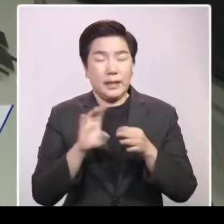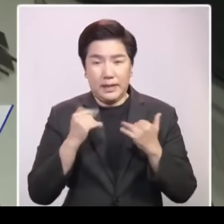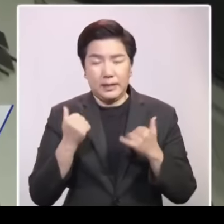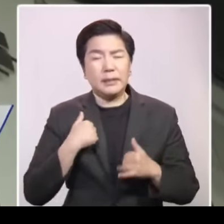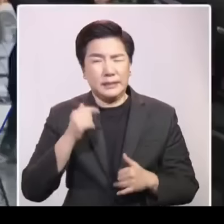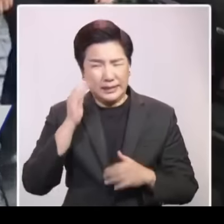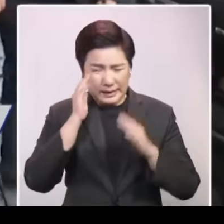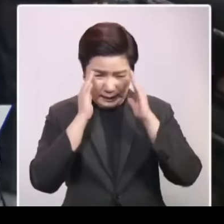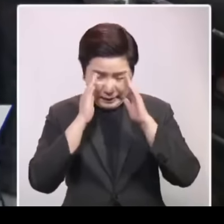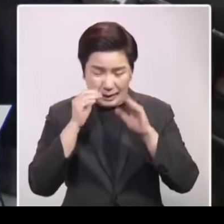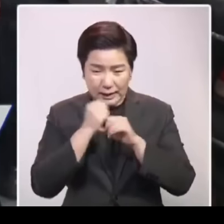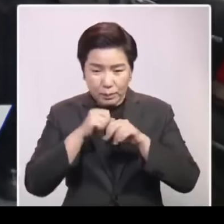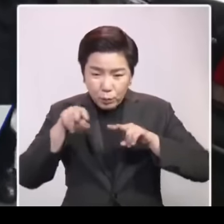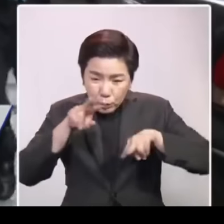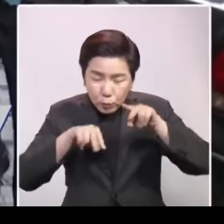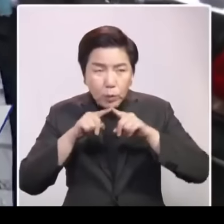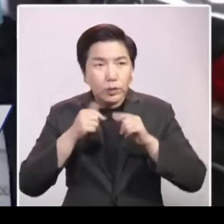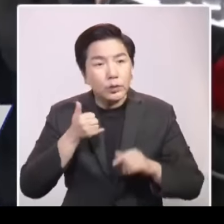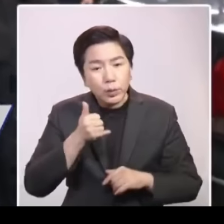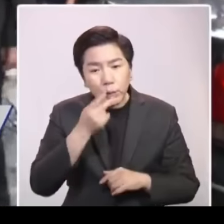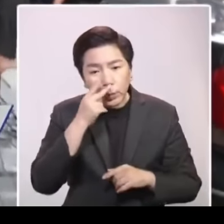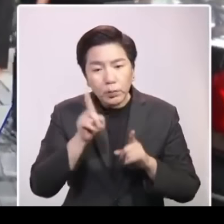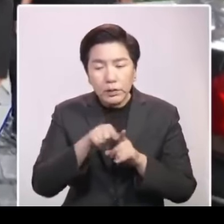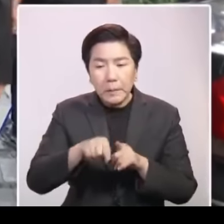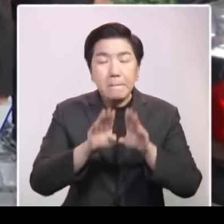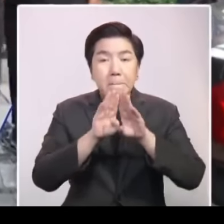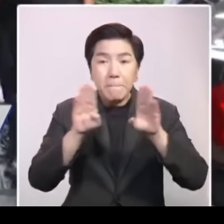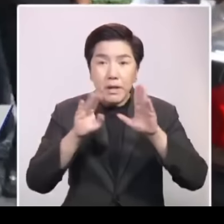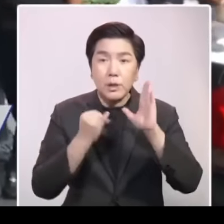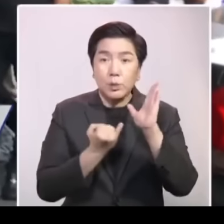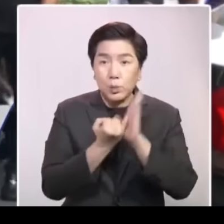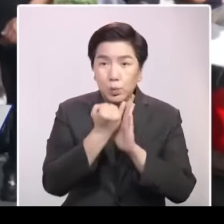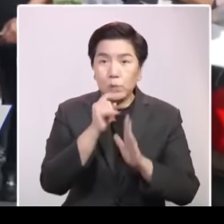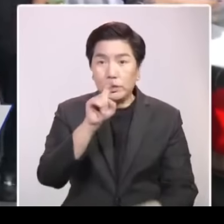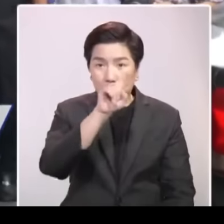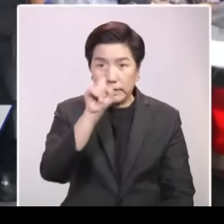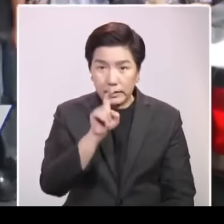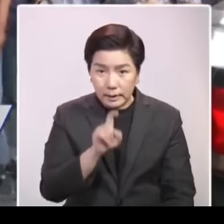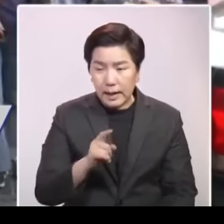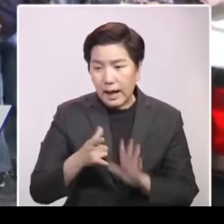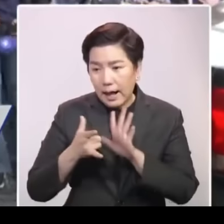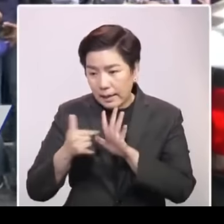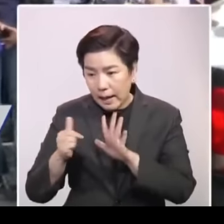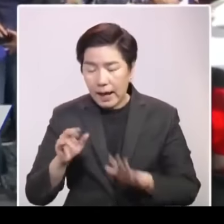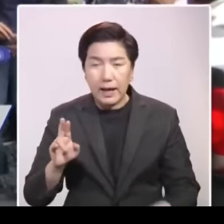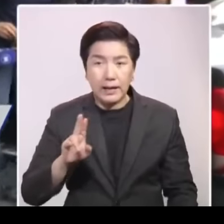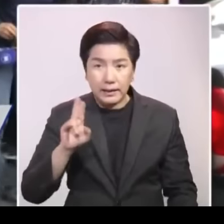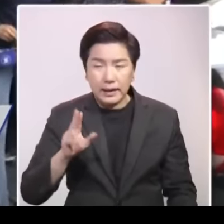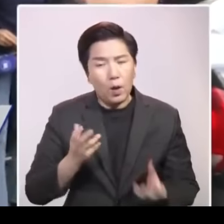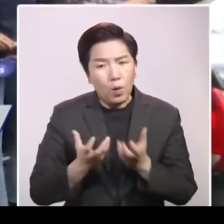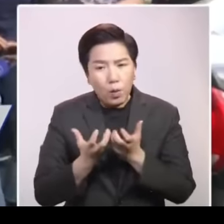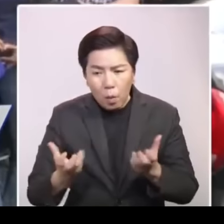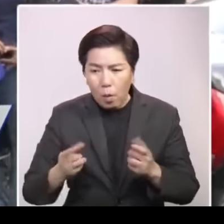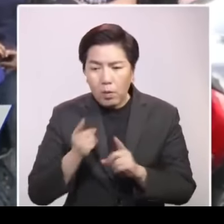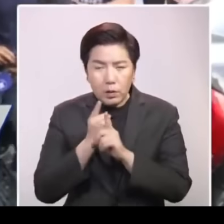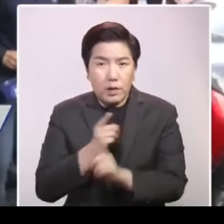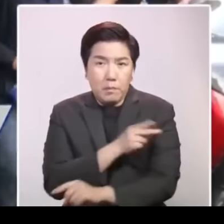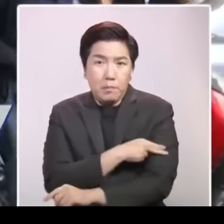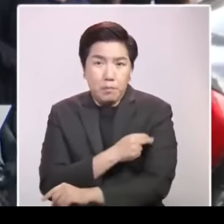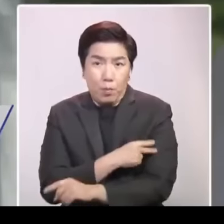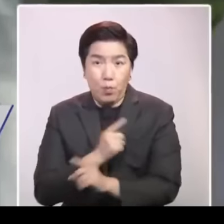ความตั้งใจในการตรวจสอบมาดูว่าคลินิกเปิดอย่างถูกต้องมั้ยยาที่ใช้อุปกรณ์ต่างๆถูกต้องตามหลักการ